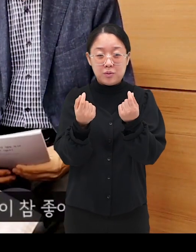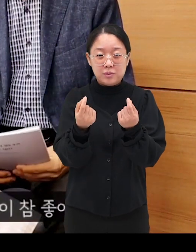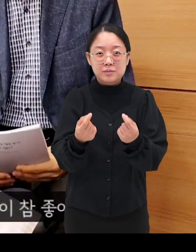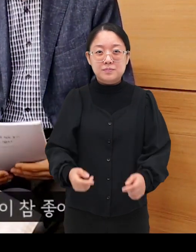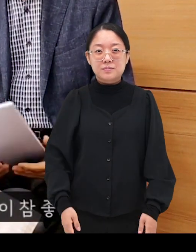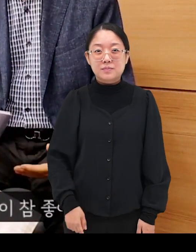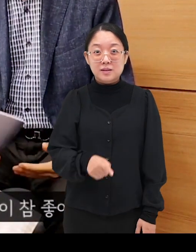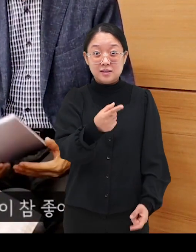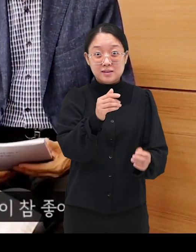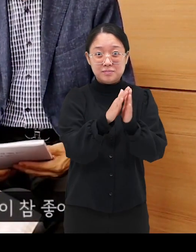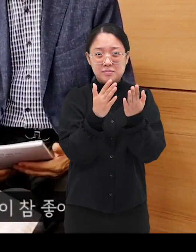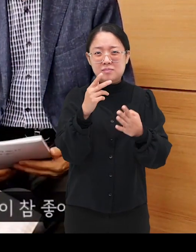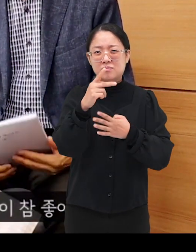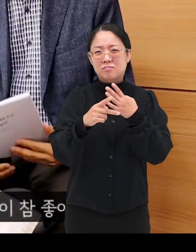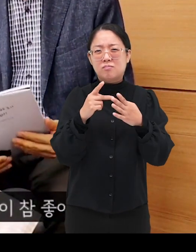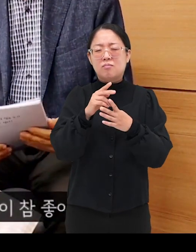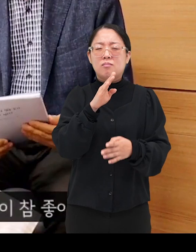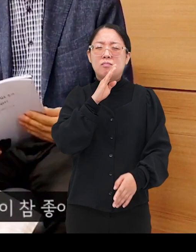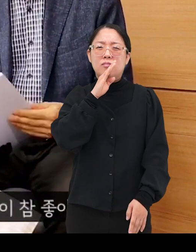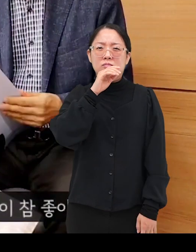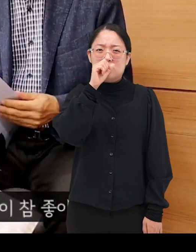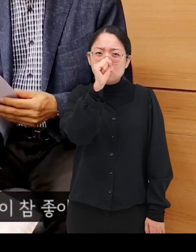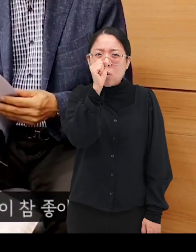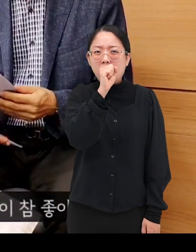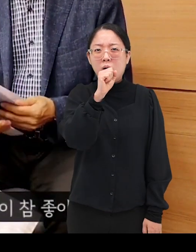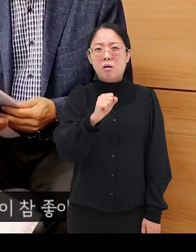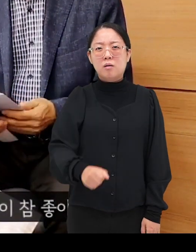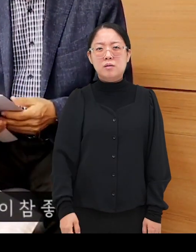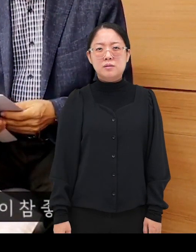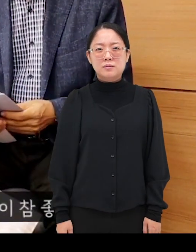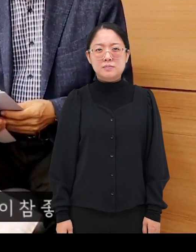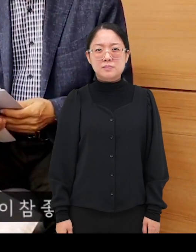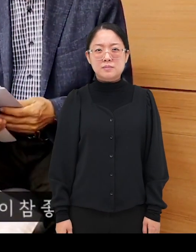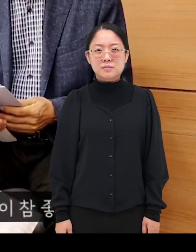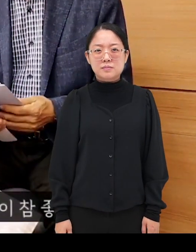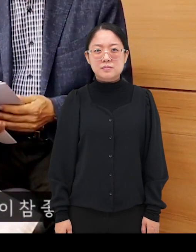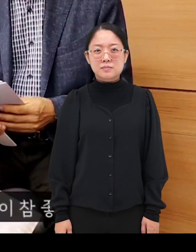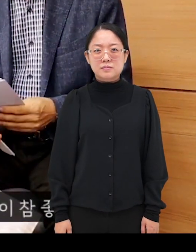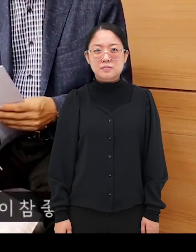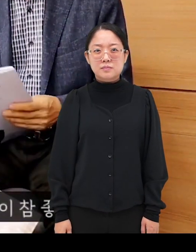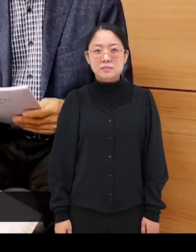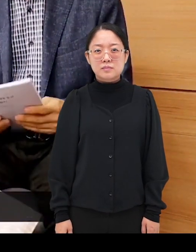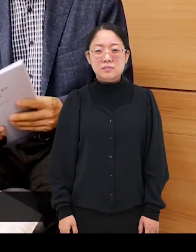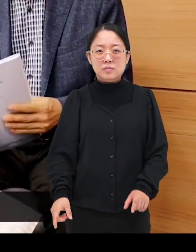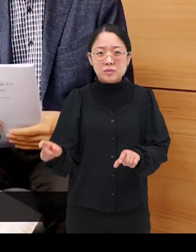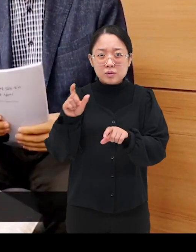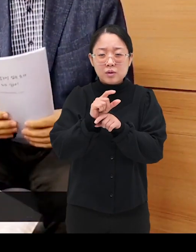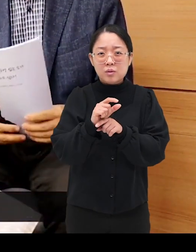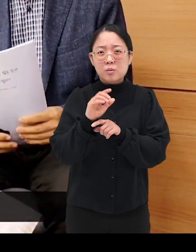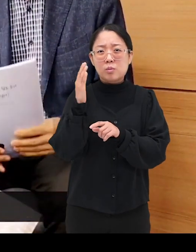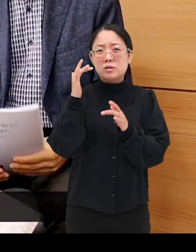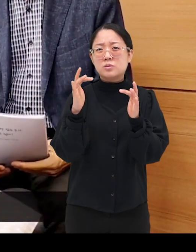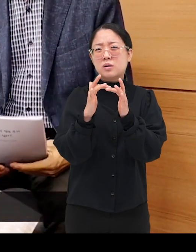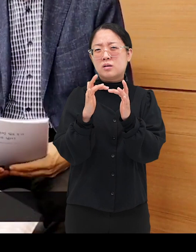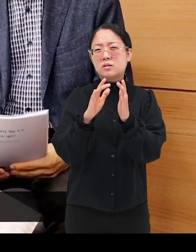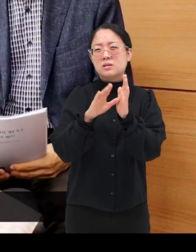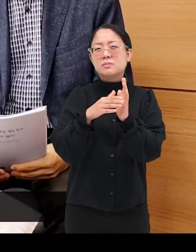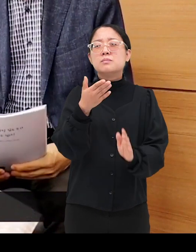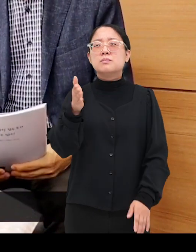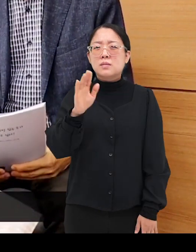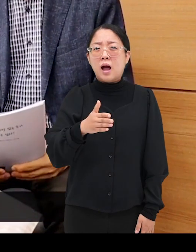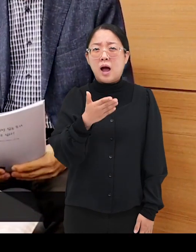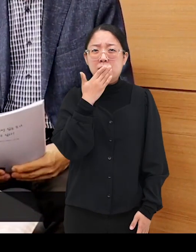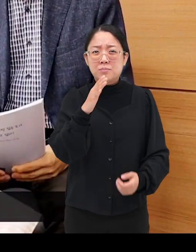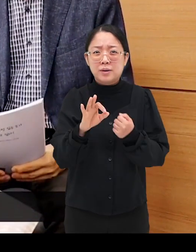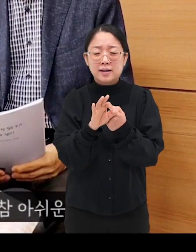아까도 말씀드렸지만 이 책을 이런 프로그램이 참 좋아요. 이게 더군다나 이제 언택트 시대지만은